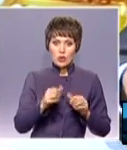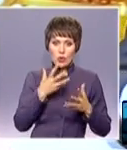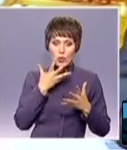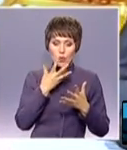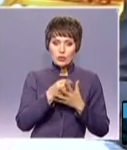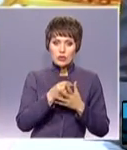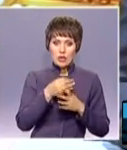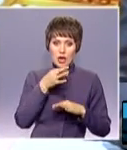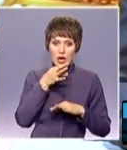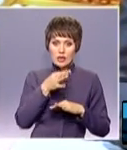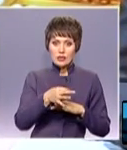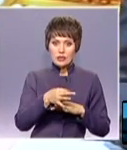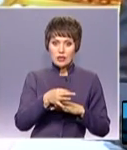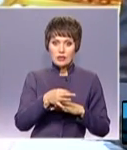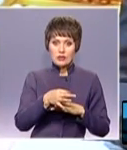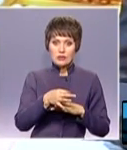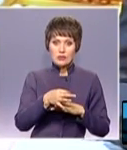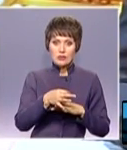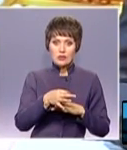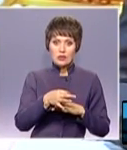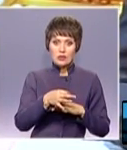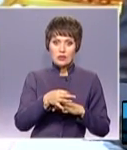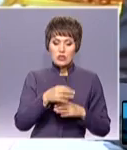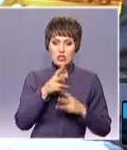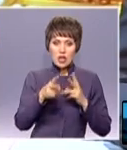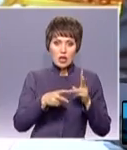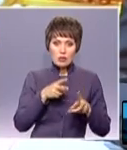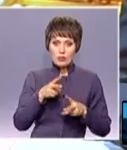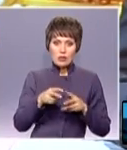өздерінің айтқан жалбыларын бәрін